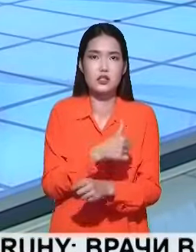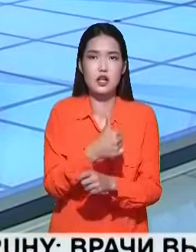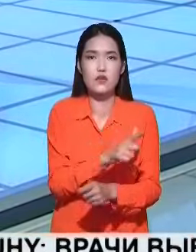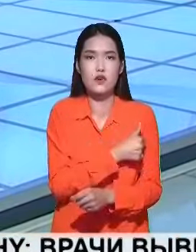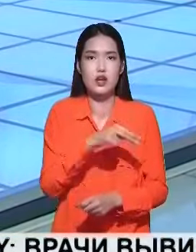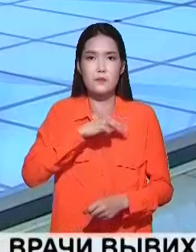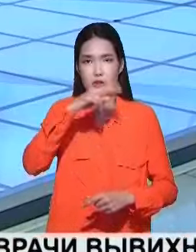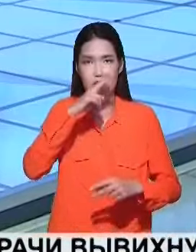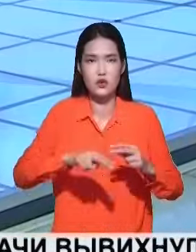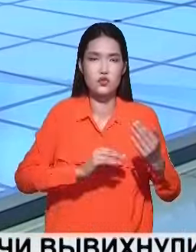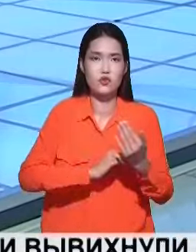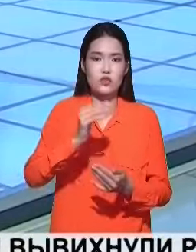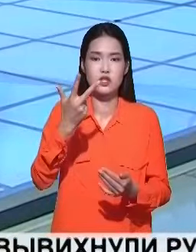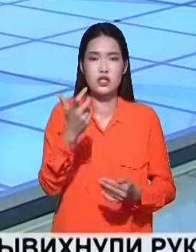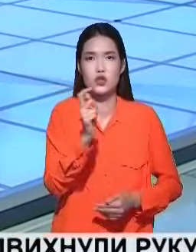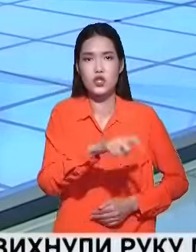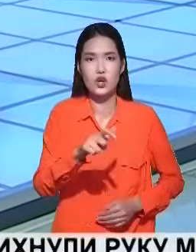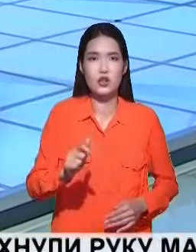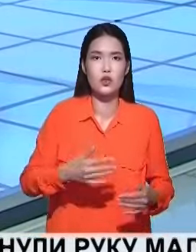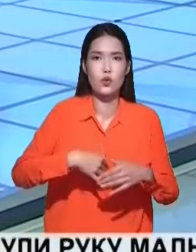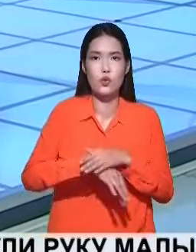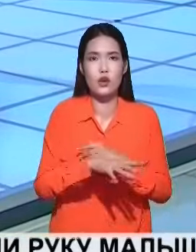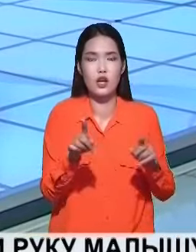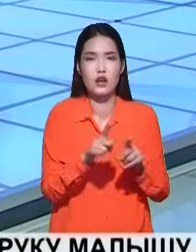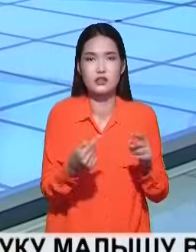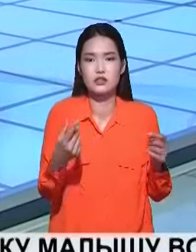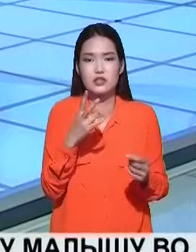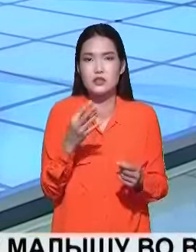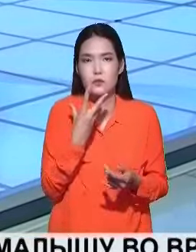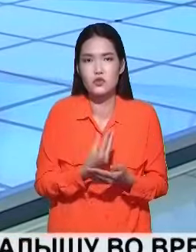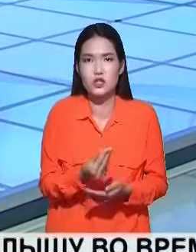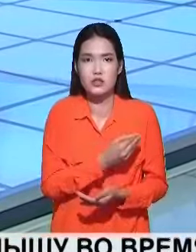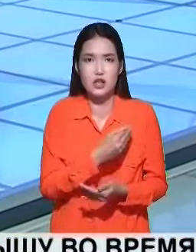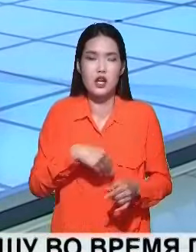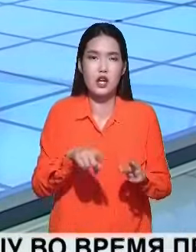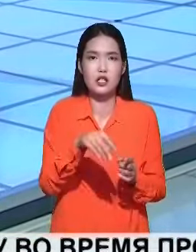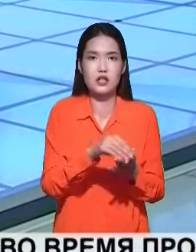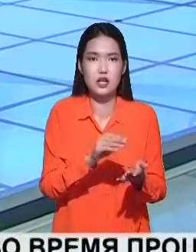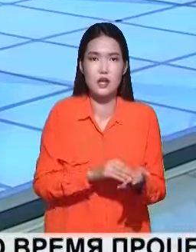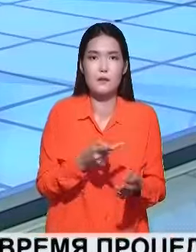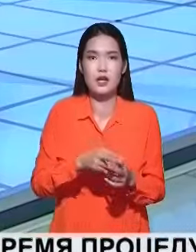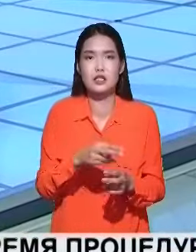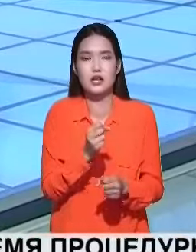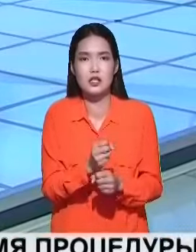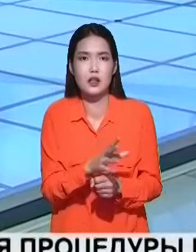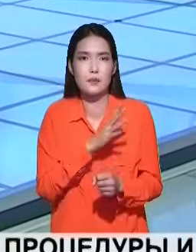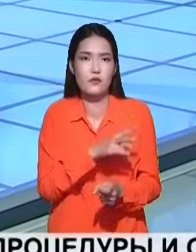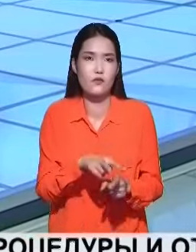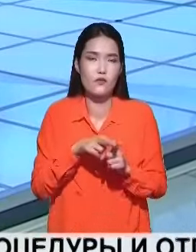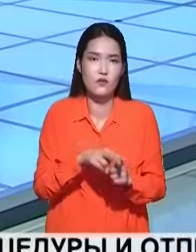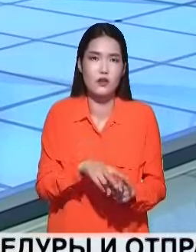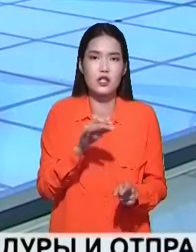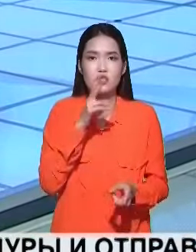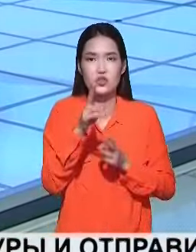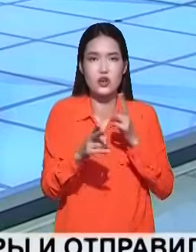работы лишились свыше 300 человек. И ушли они якобы не по собственному желанию, хотя написали заявление, но сделать это их